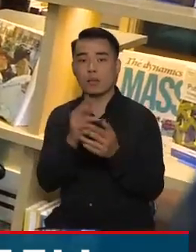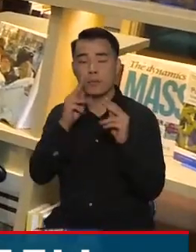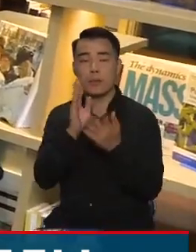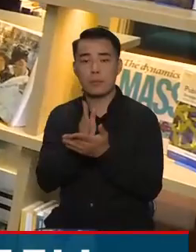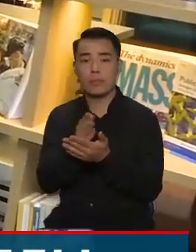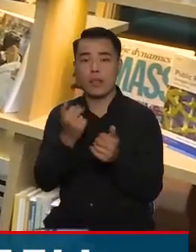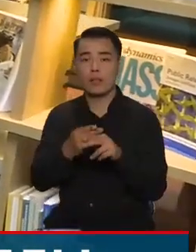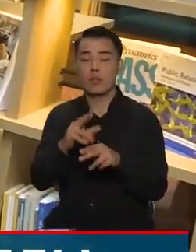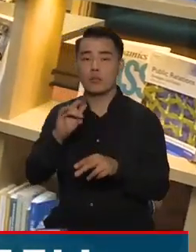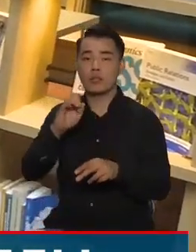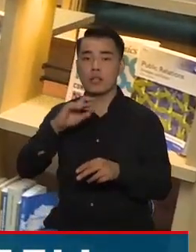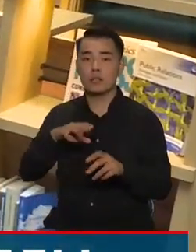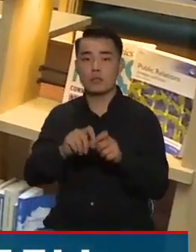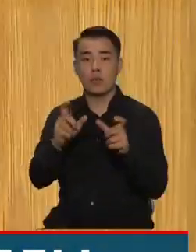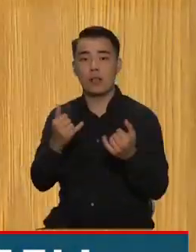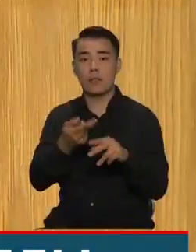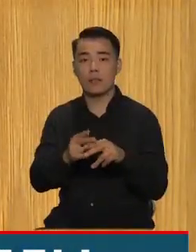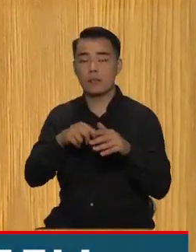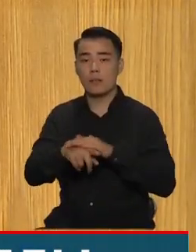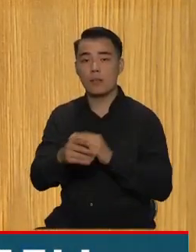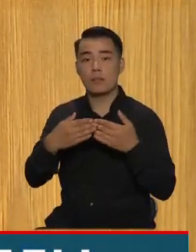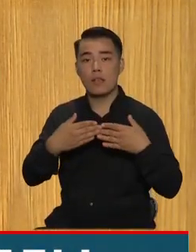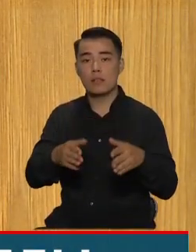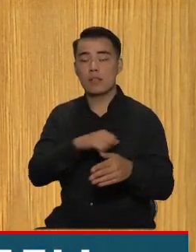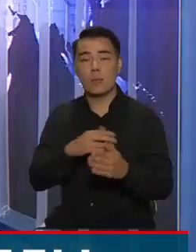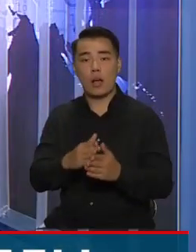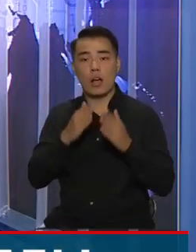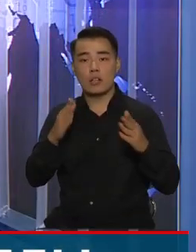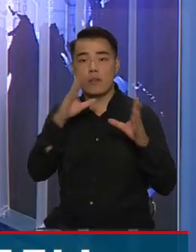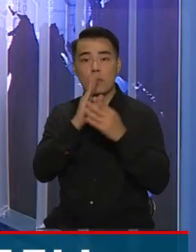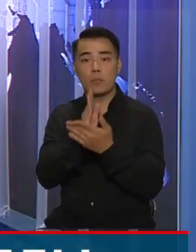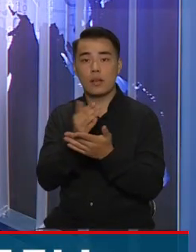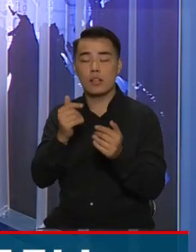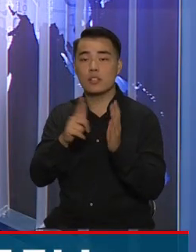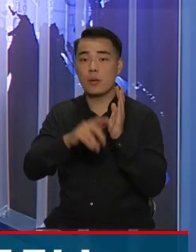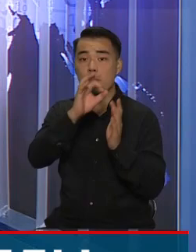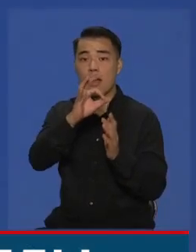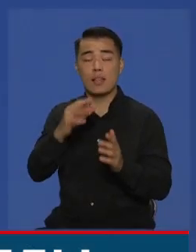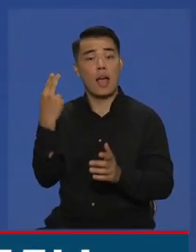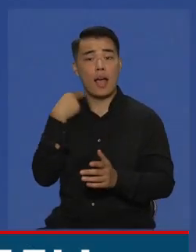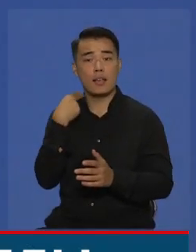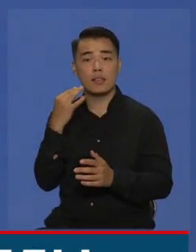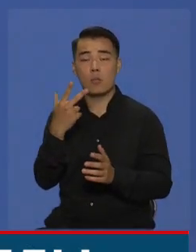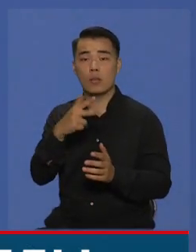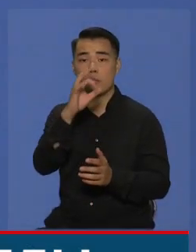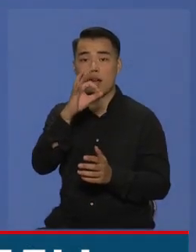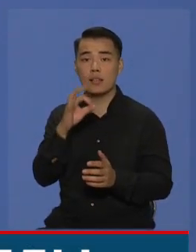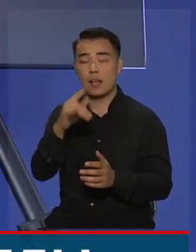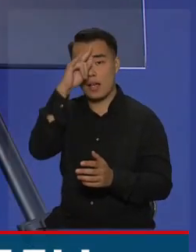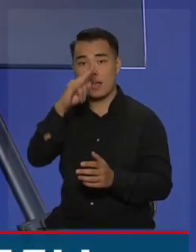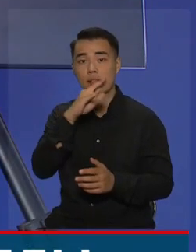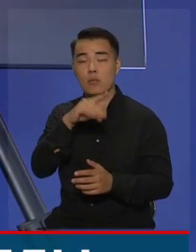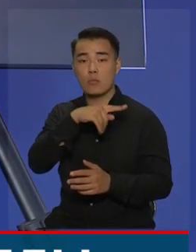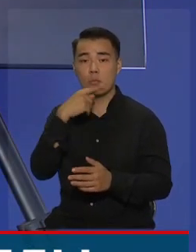Халықаралық журналистика мектебі студенттерге үлкен мүмкіндіктер мекені. Себебі сабақ 70% ағылшын, 30% қазақ және орыс